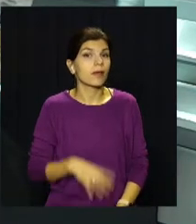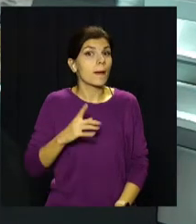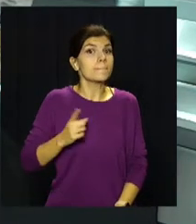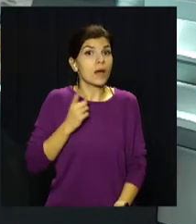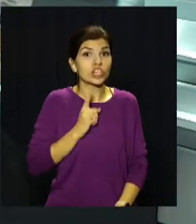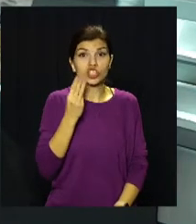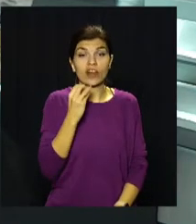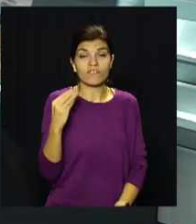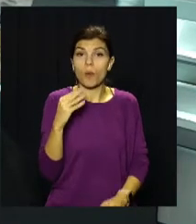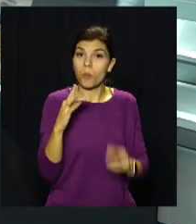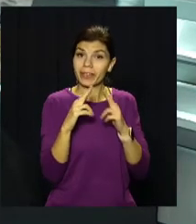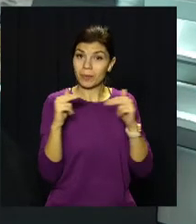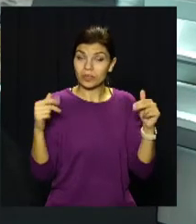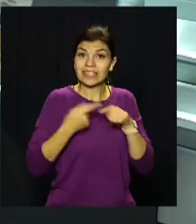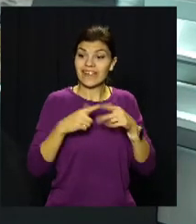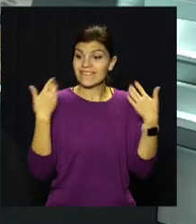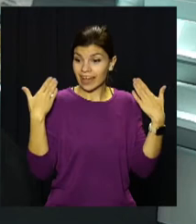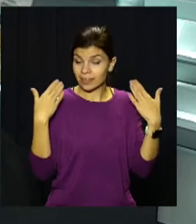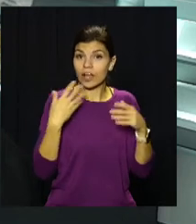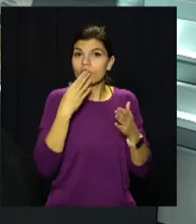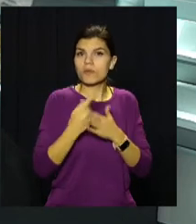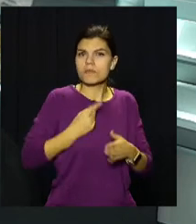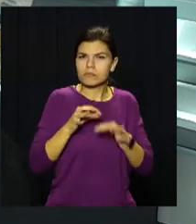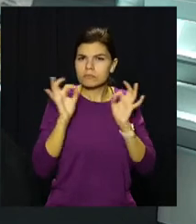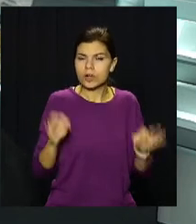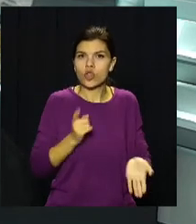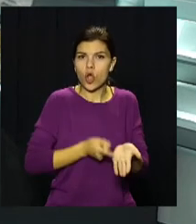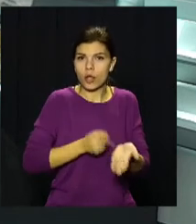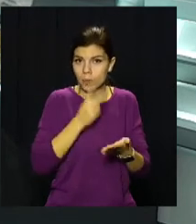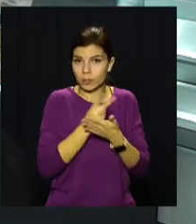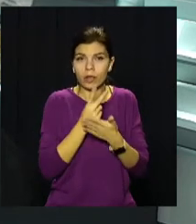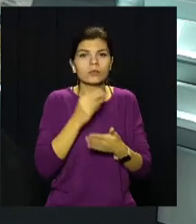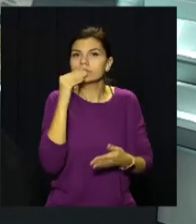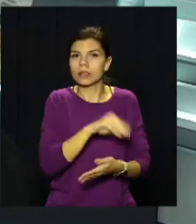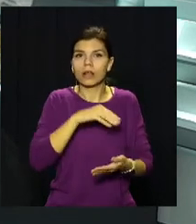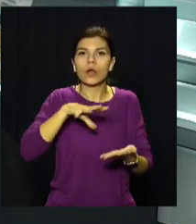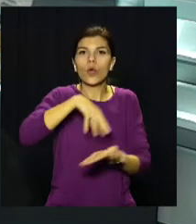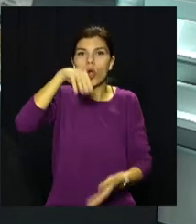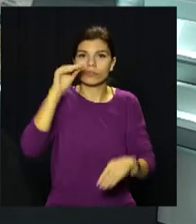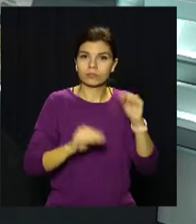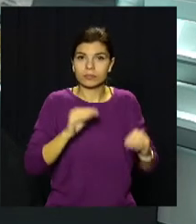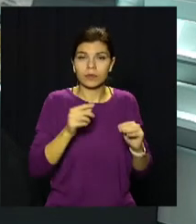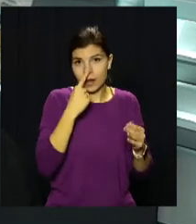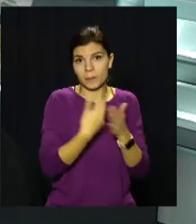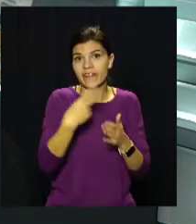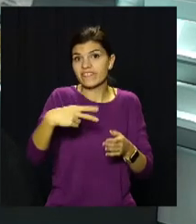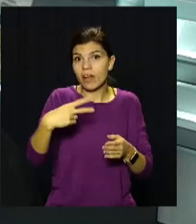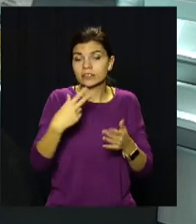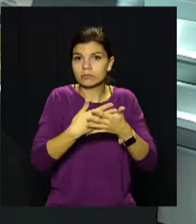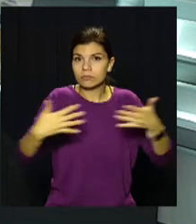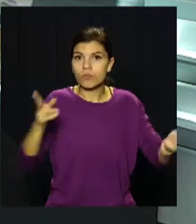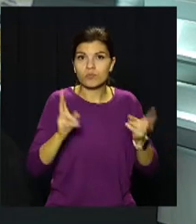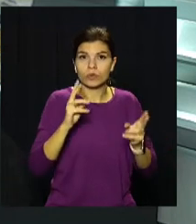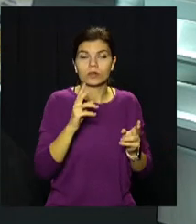Майстер-шеф по-дніпровськи цими вихідними свою майстерність доводили кращі кондитери області. Понад 20 кулінарів